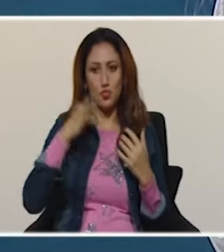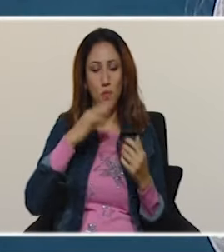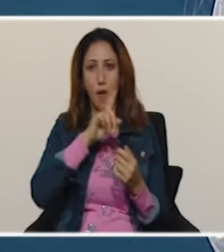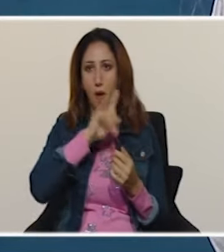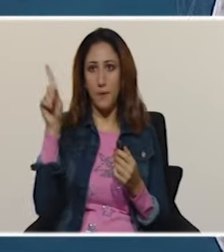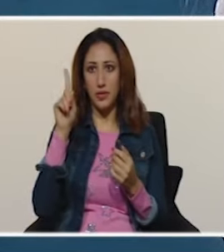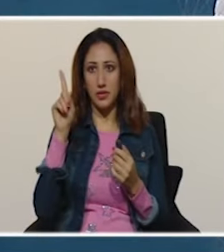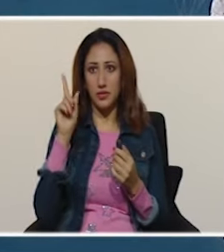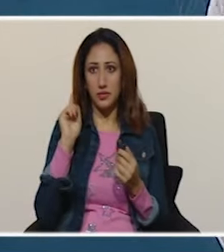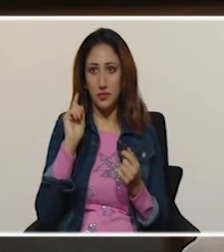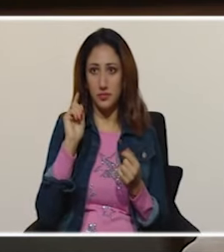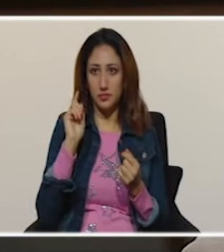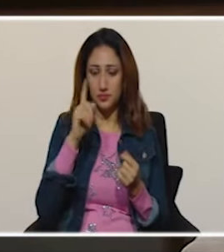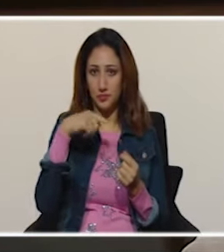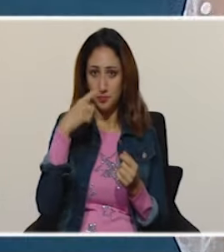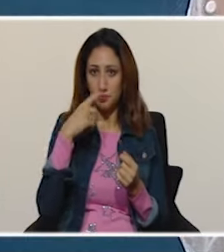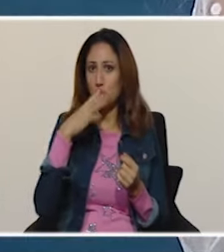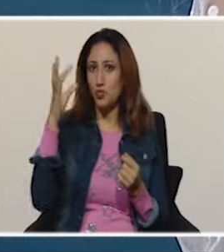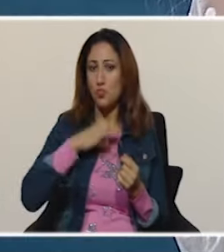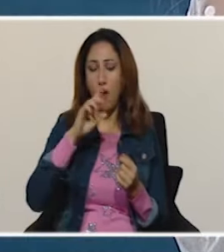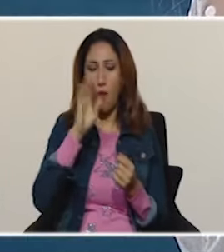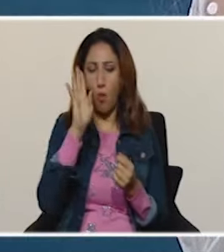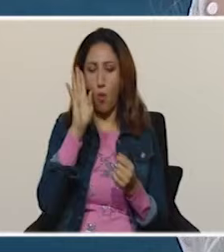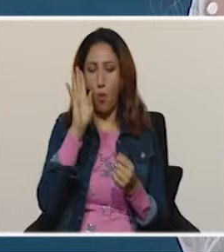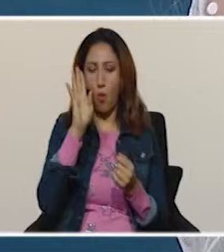كنت تقصدي ايه؟ هلا انا وقتك بعد بيشكمني ايه؟ انا